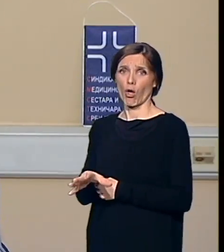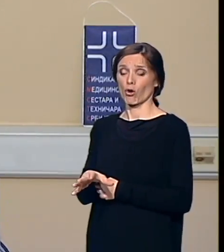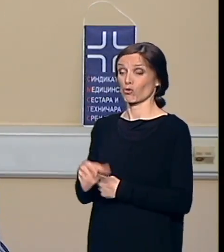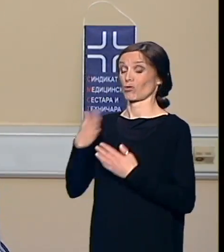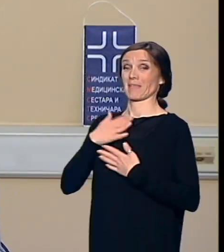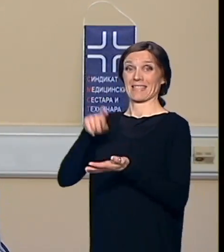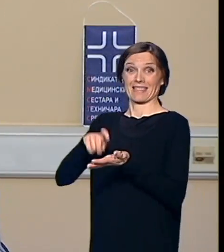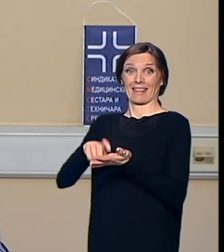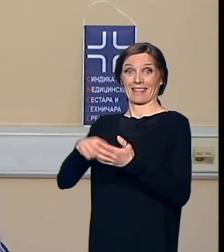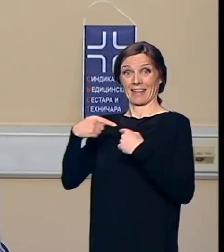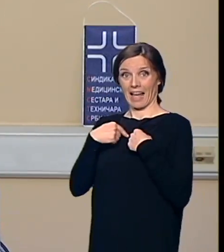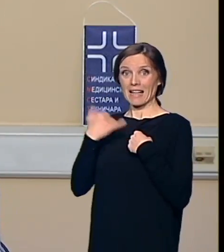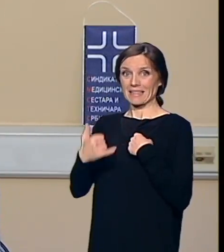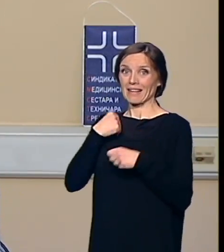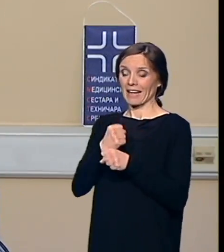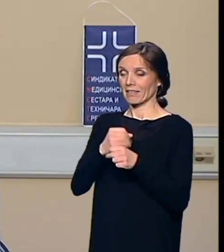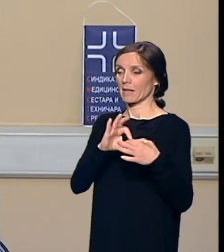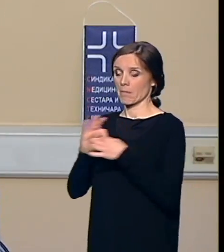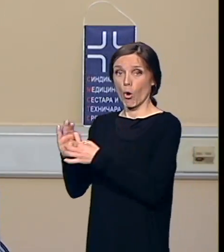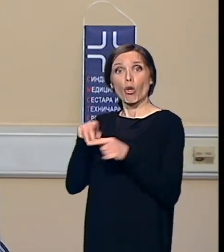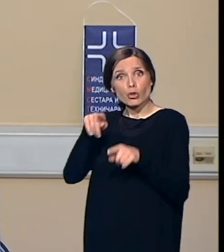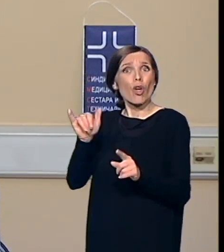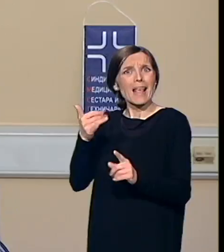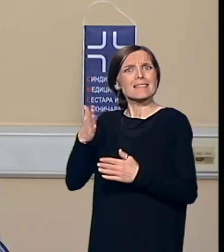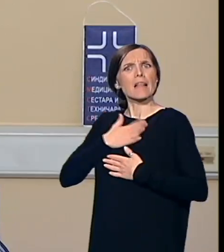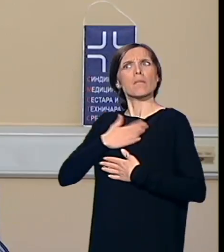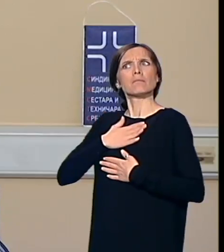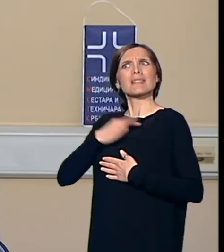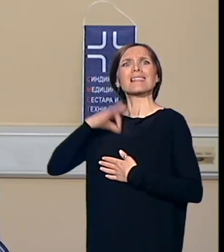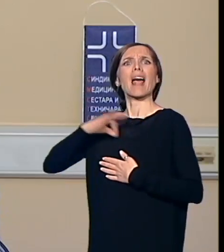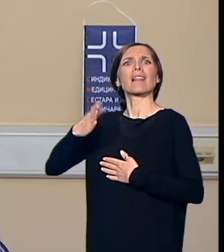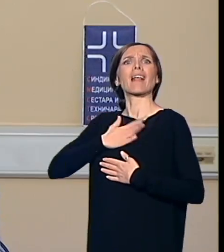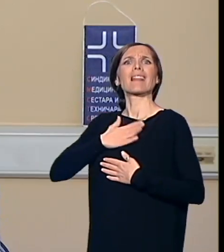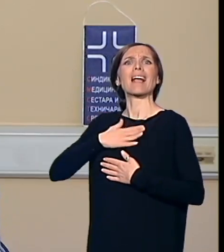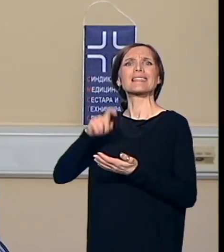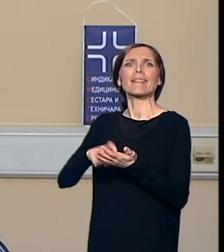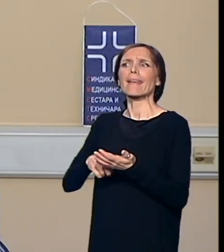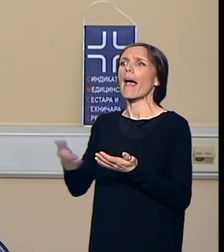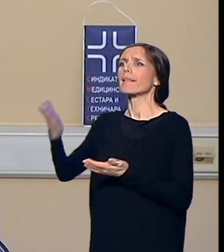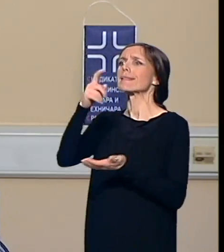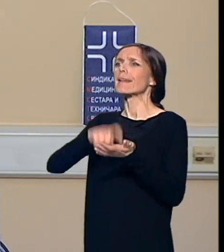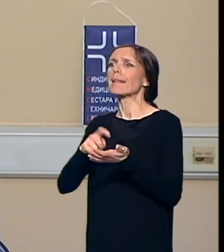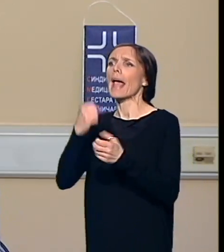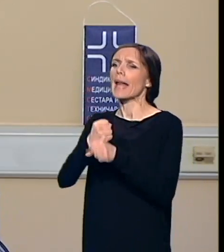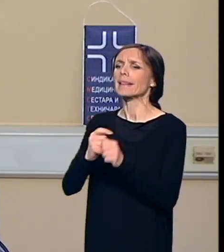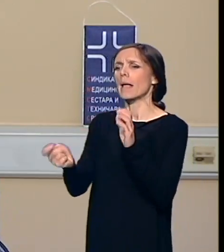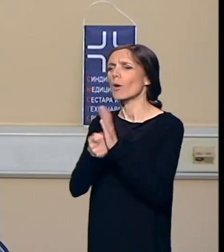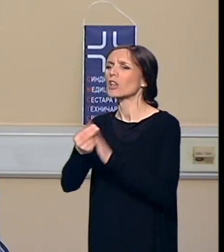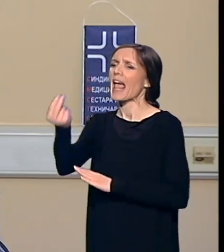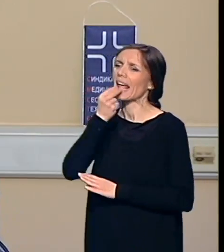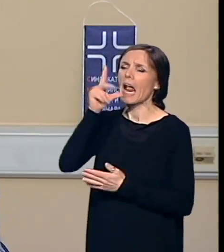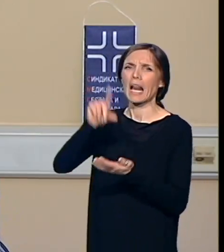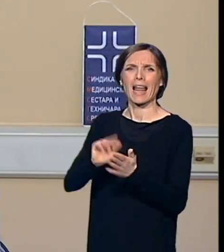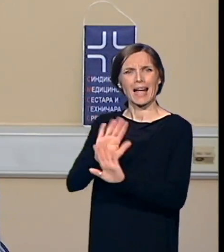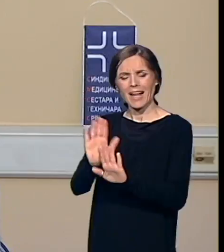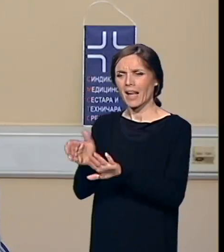i spona i radimo ono što jeste posao sindikata. Dakle, ne bavimo se zimnicom, nego se bavimo teškim položajem,